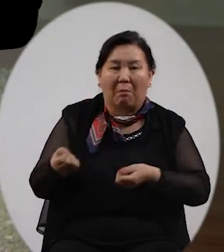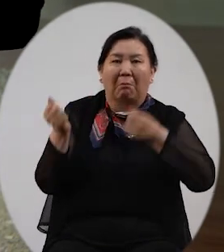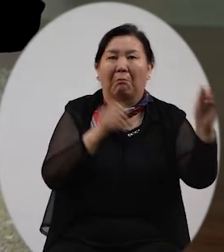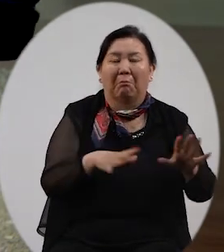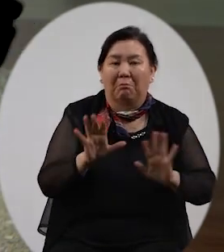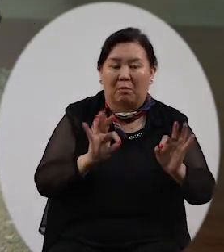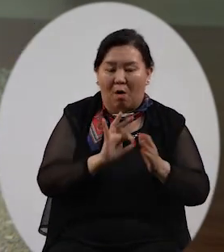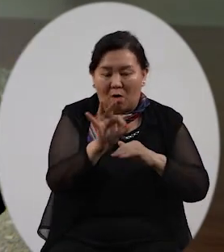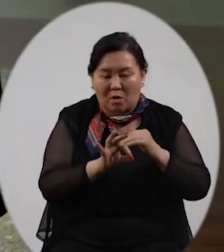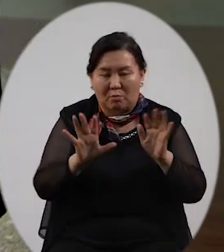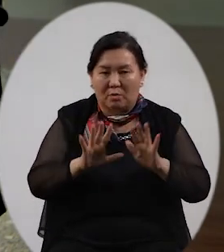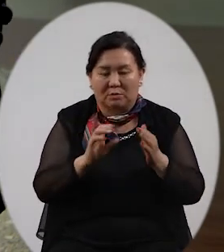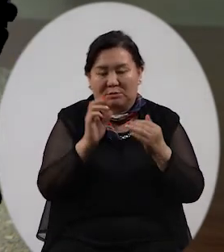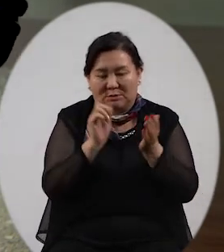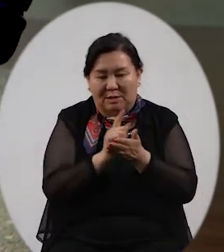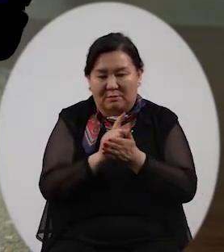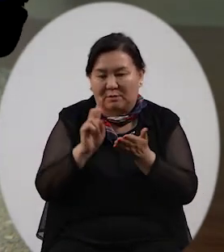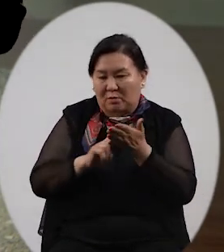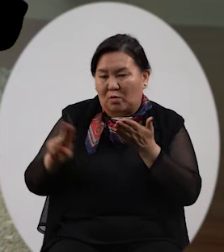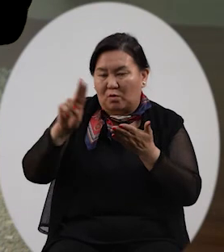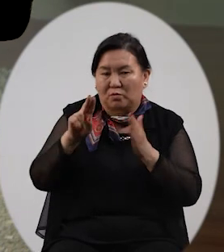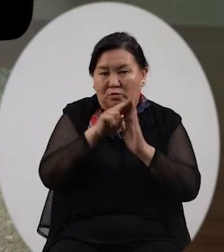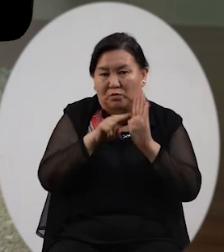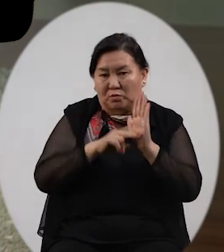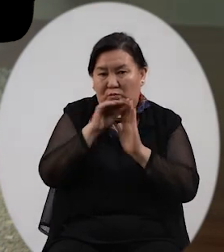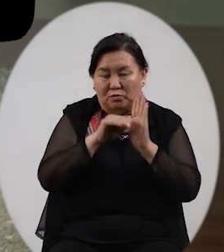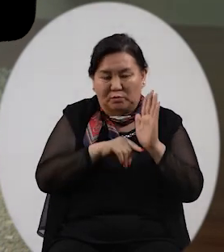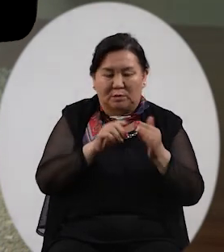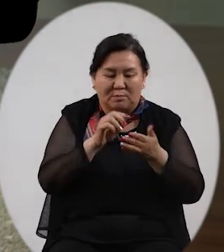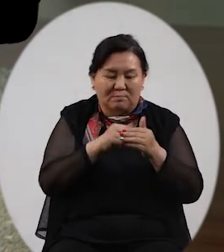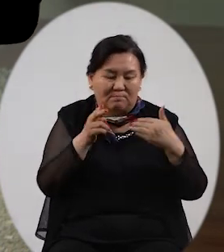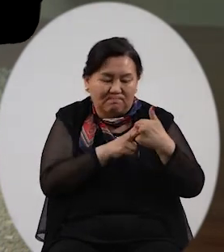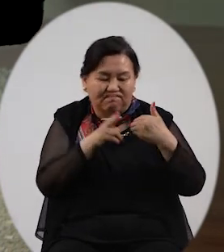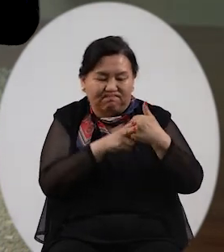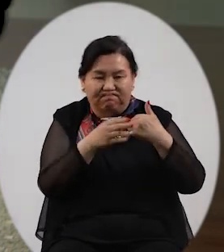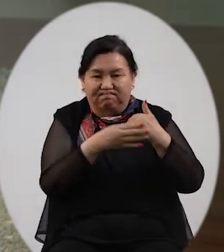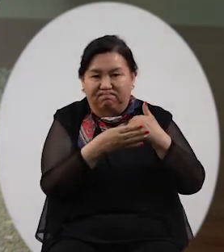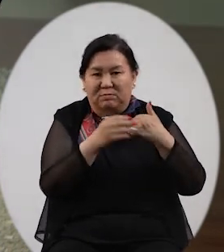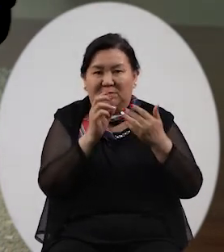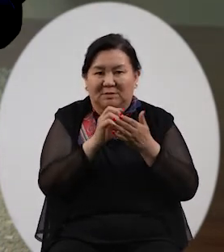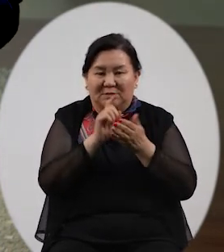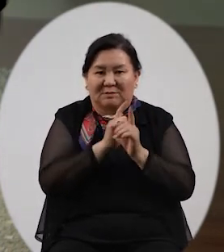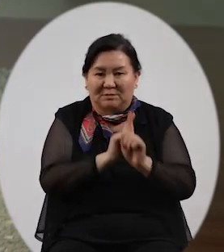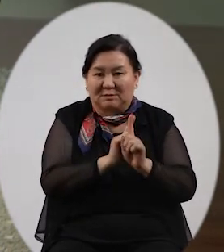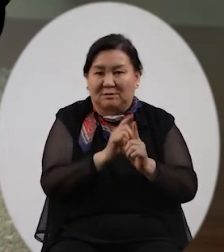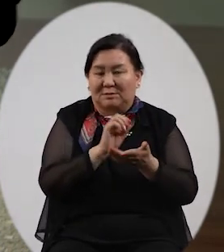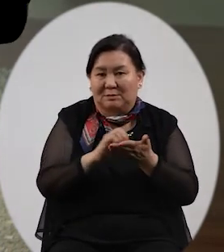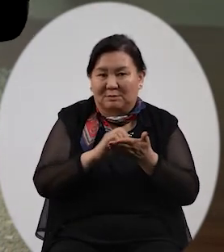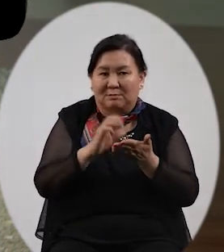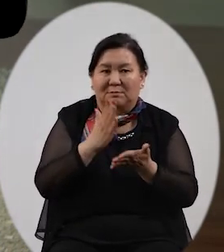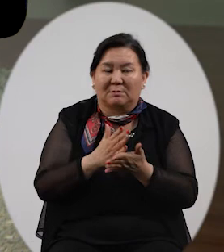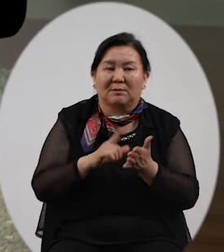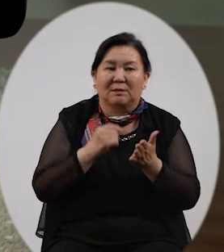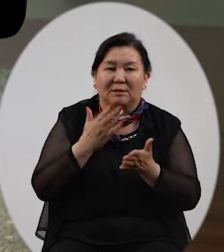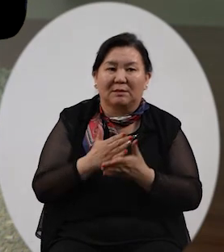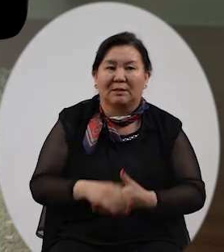одоо конвенцийн заалтуудаар тогтоосон журмын дагуу явагдаж байгаа хэсэг талаар гэсэн тэр заалт бол энэ дээр зайлшгүй одоо хамгийн сүүлд